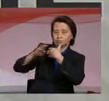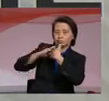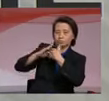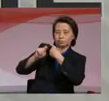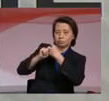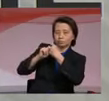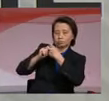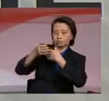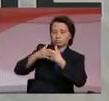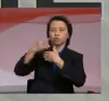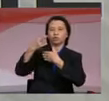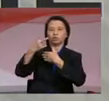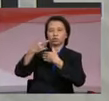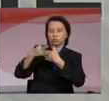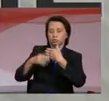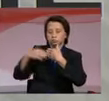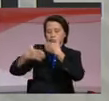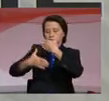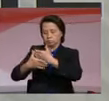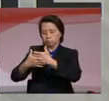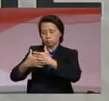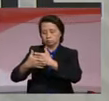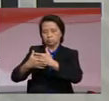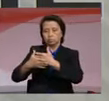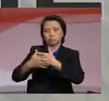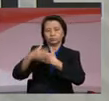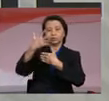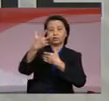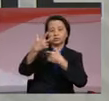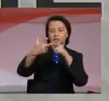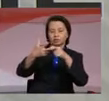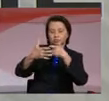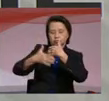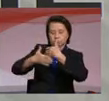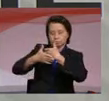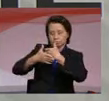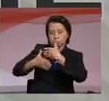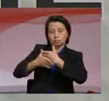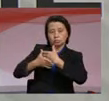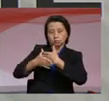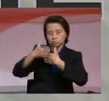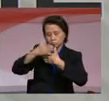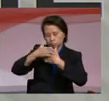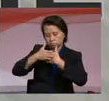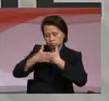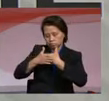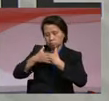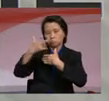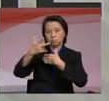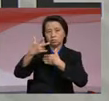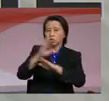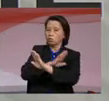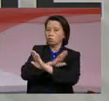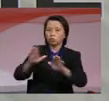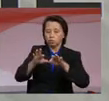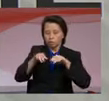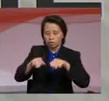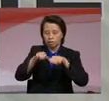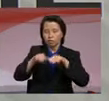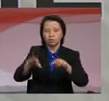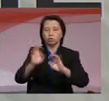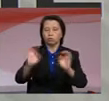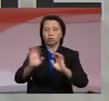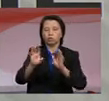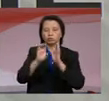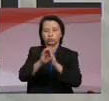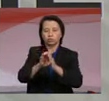pemakai. Yang ketiga, lapisan tengah ialah hydrophobic yang dibuat daripada bahan bukan tenunan sintetik